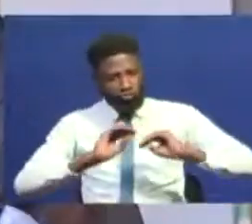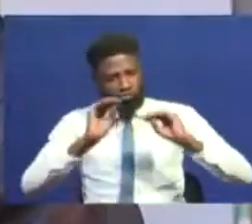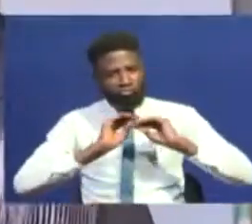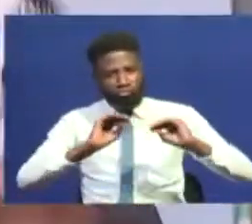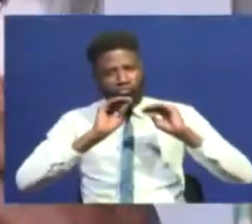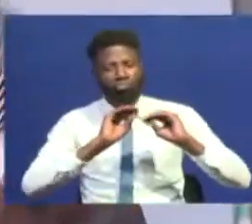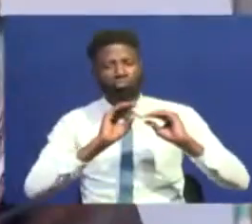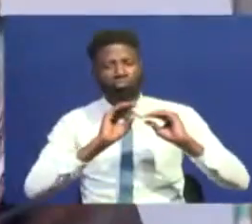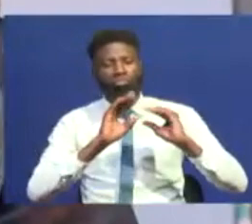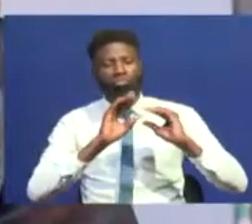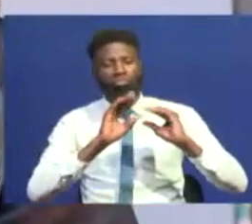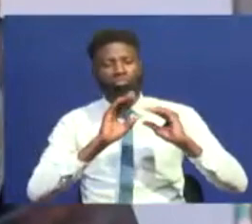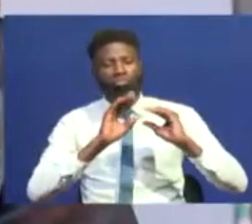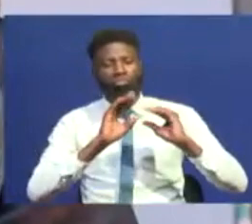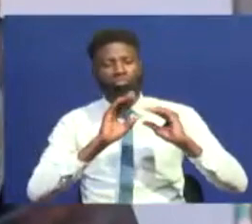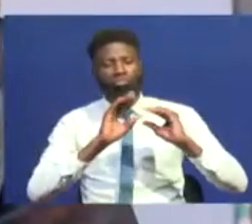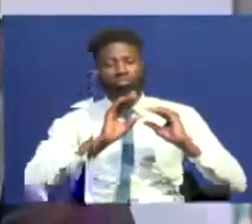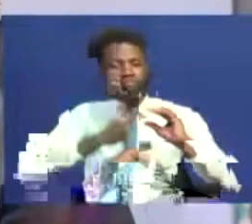anakufunza